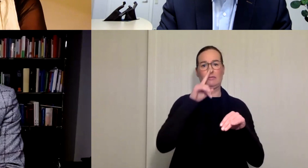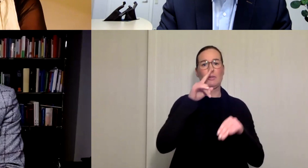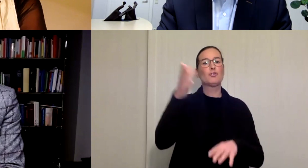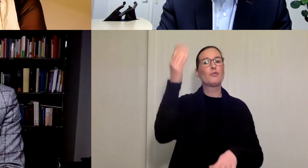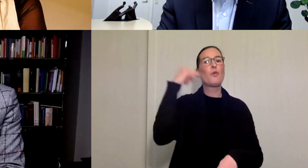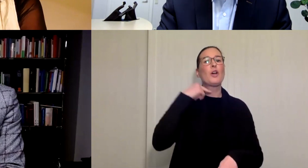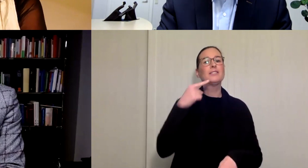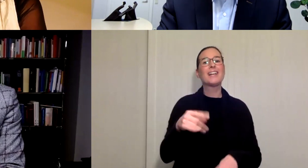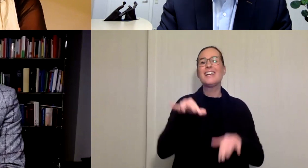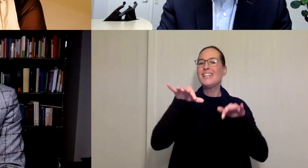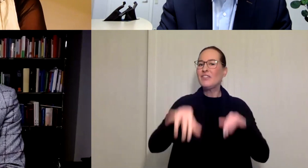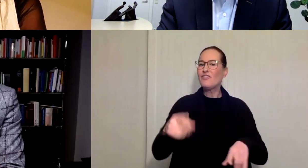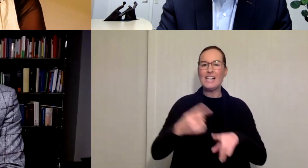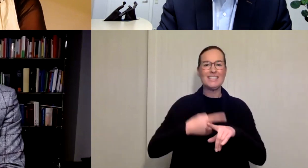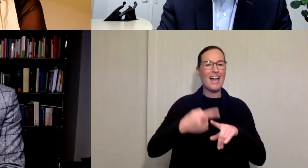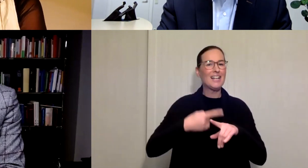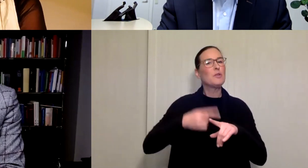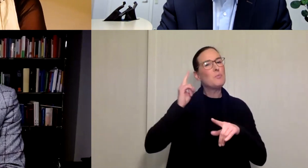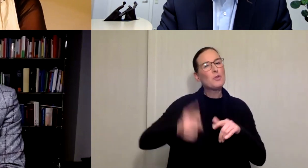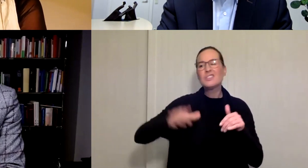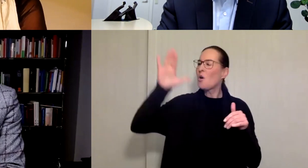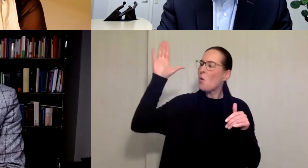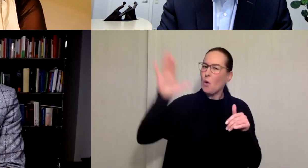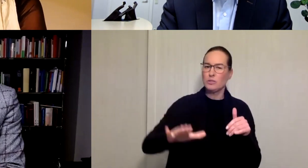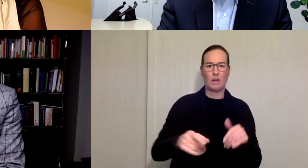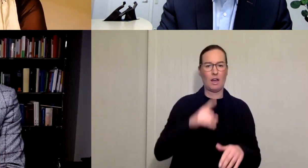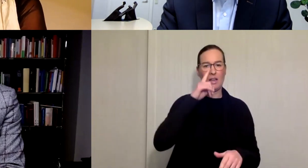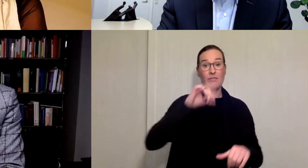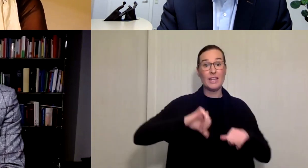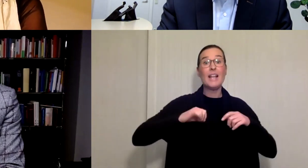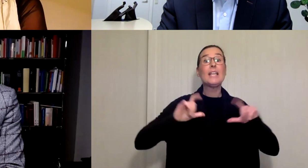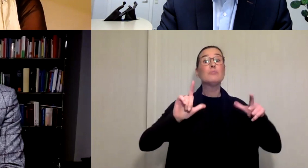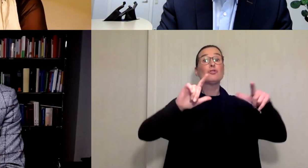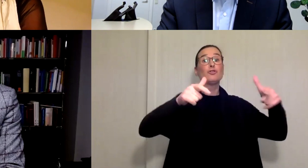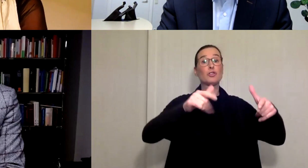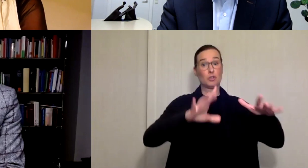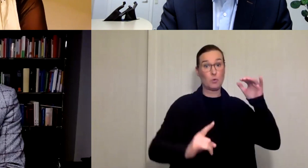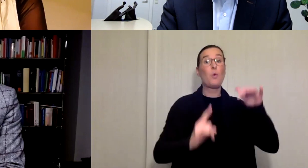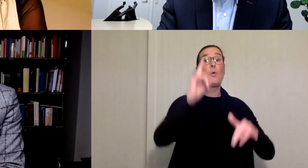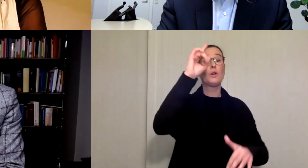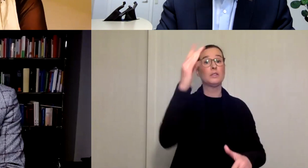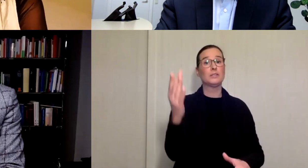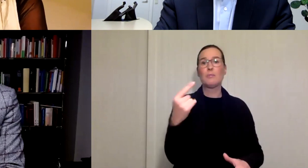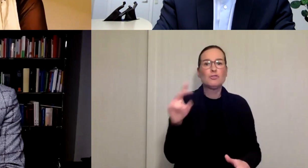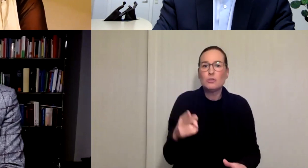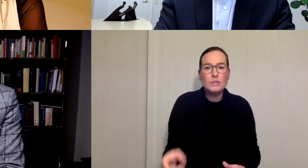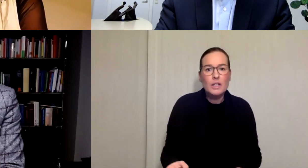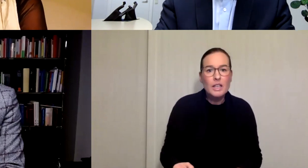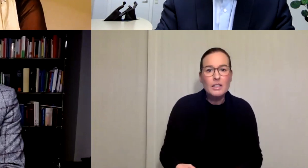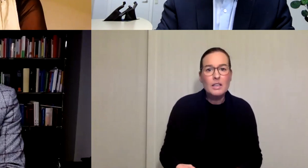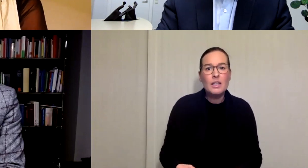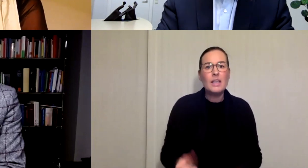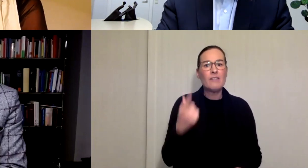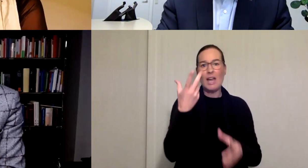Fallzahlen müssen absolut runter, wenn dieser Lebensschutz gerade in Sachen Covid so hoch gerechnet werden würde. Aber genau das ist ja nicht der Fall. Wir haben im Herbst nicht gegen